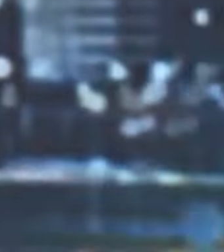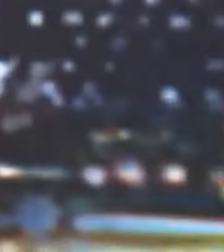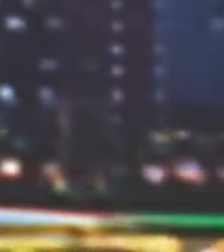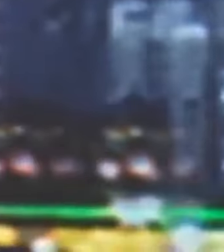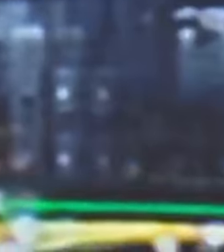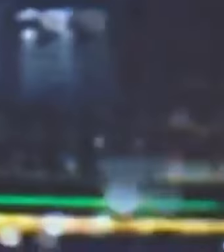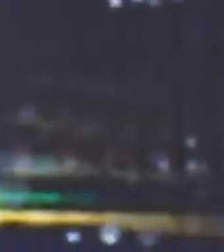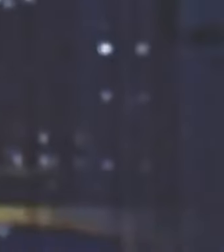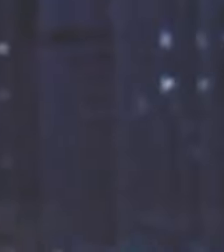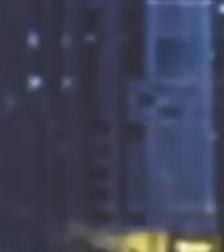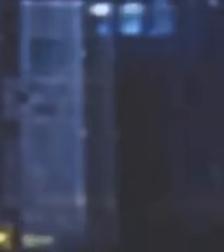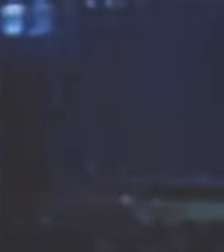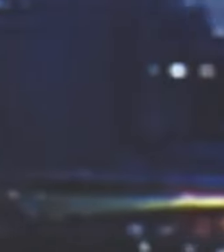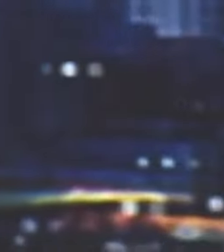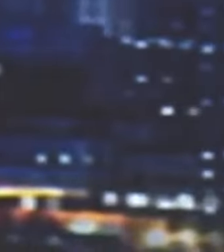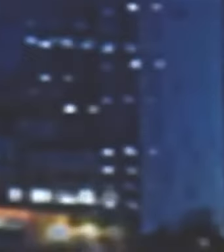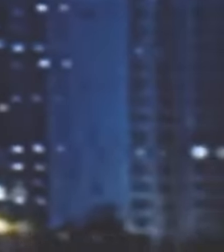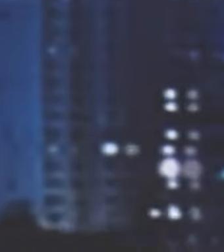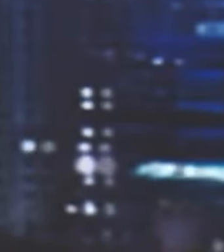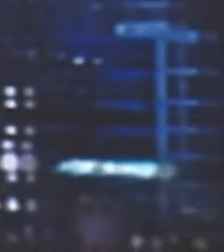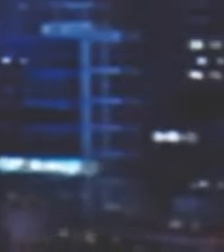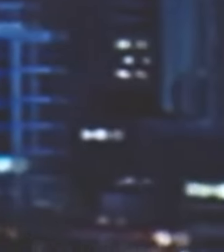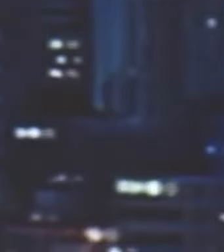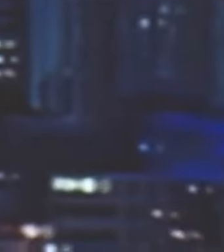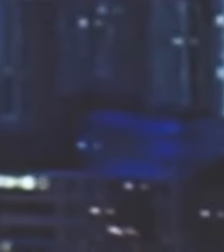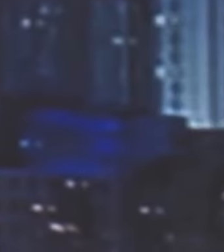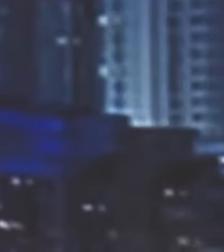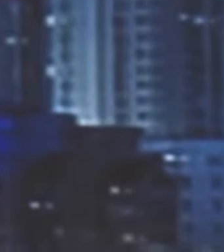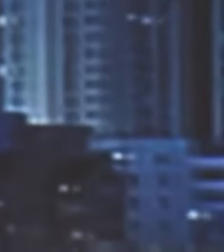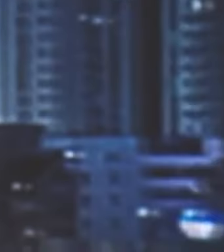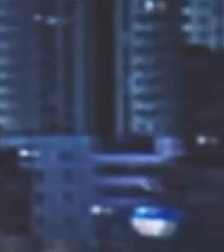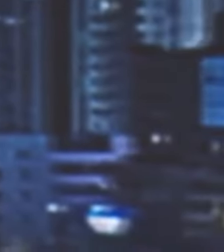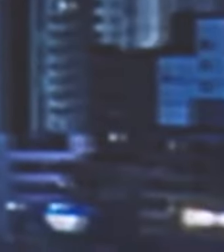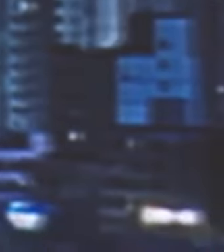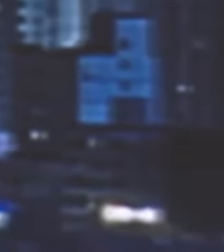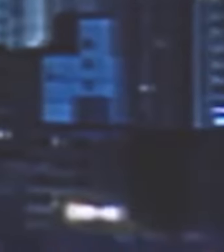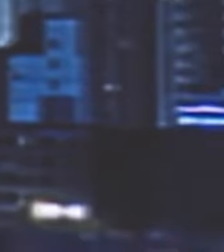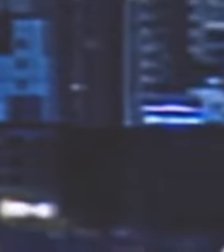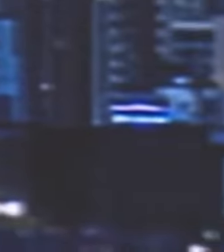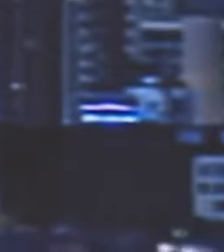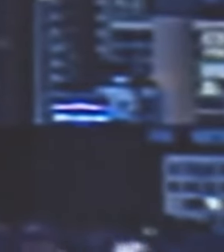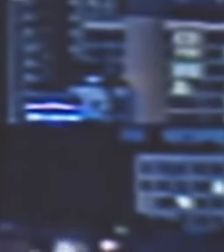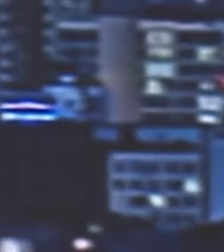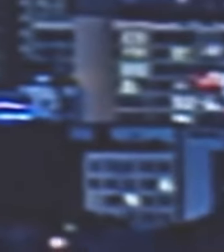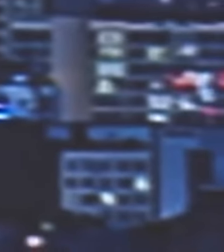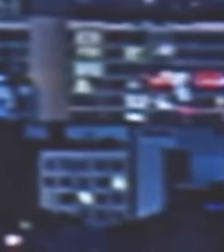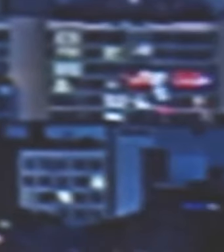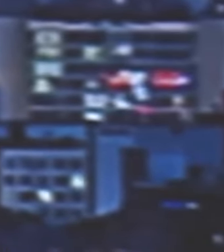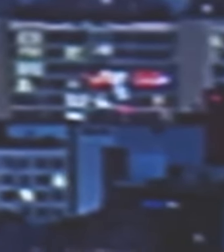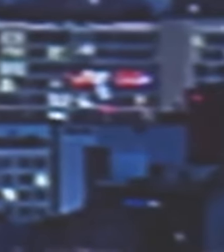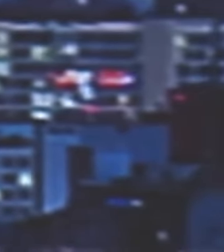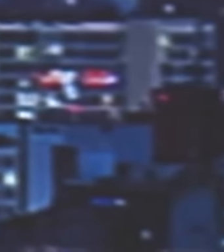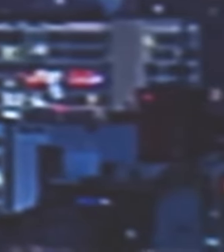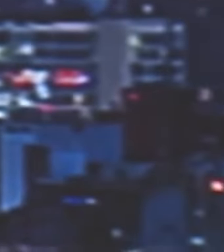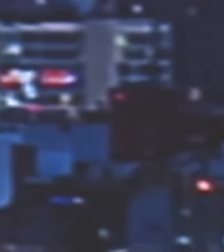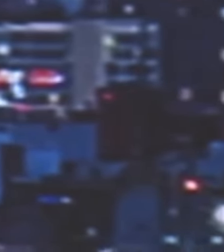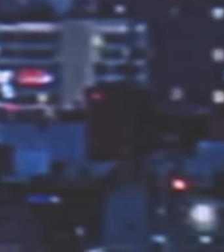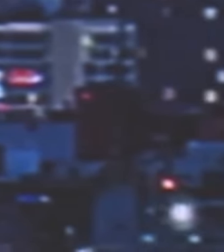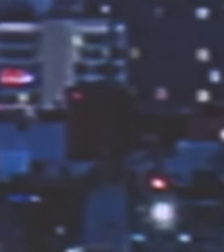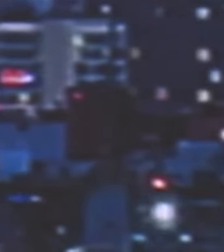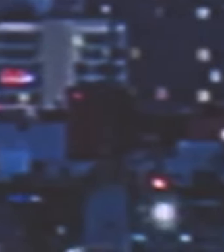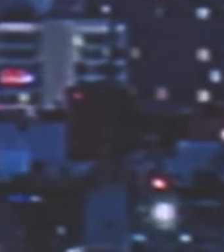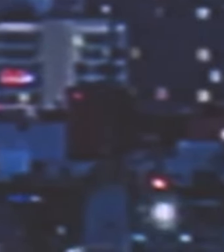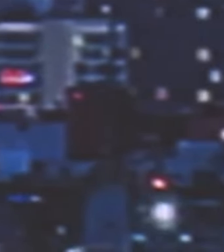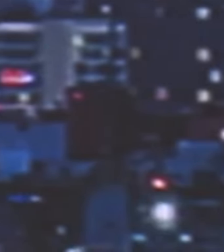지입니다 jtbc 뉴스를 시청해 주셔서 고맙습니다 저희는 저녁 6시 50분 뉴스룸에서 뵙겠습니다